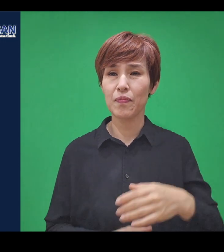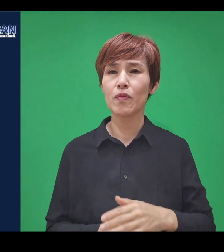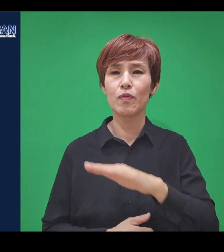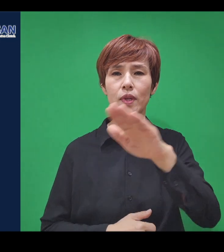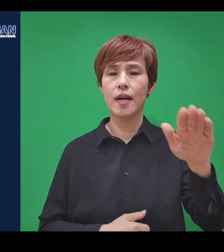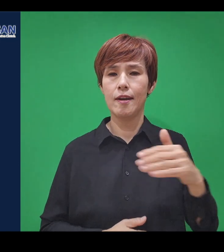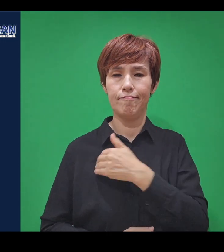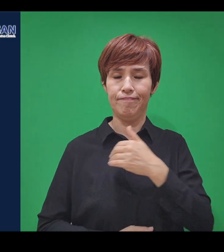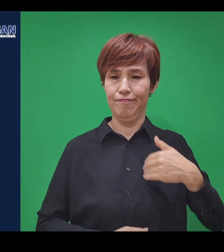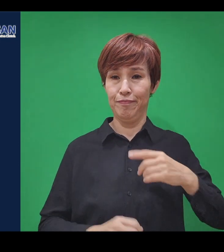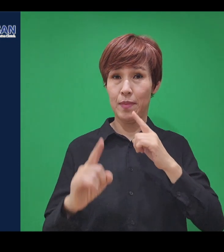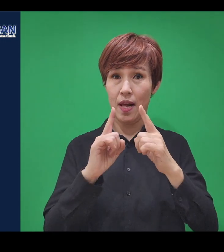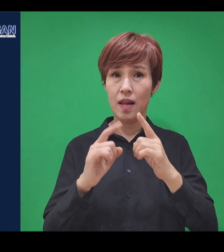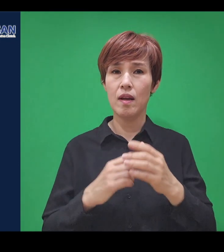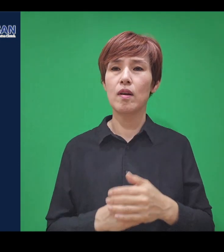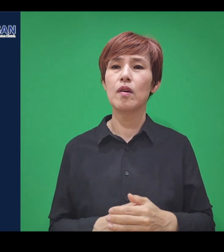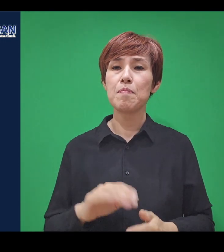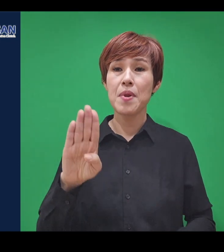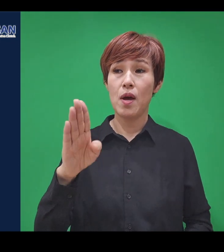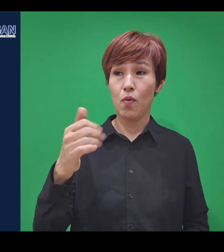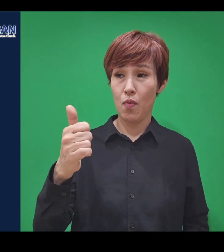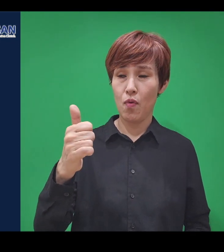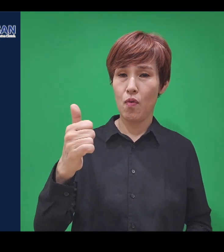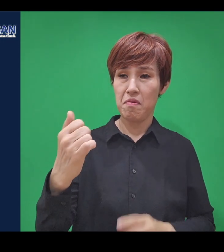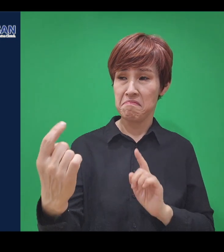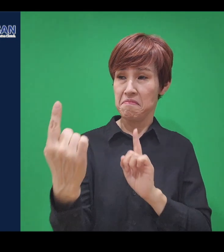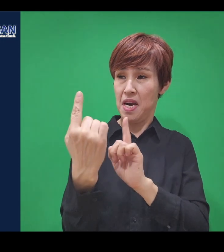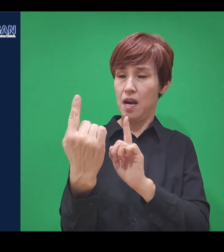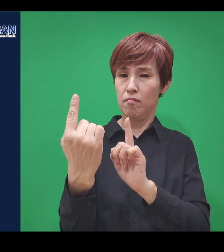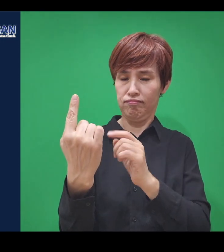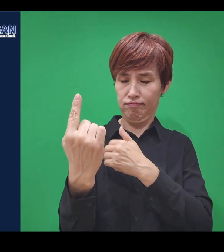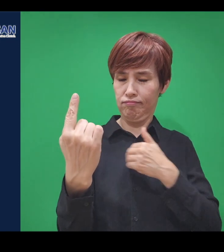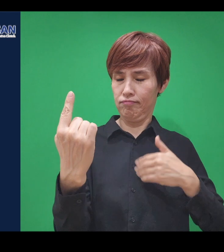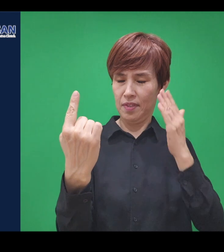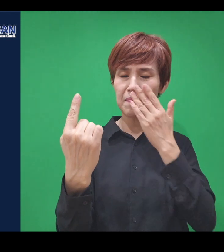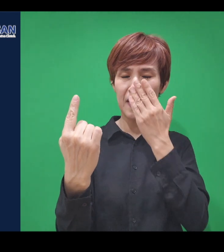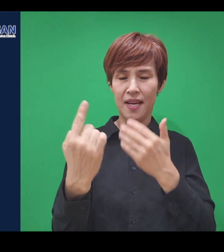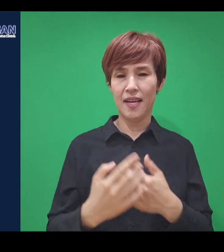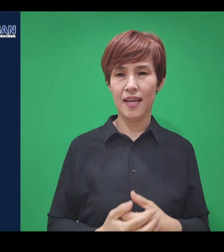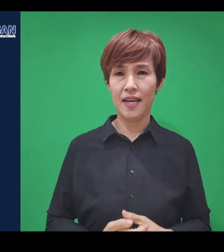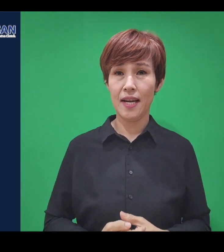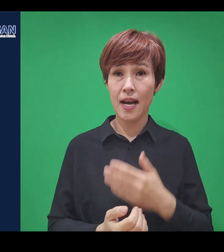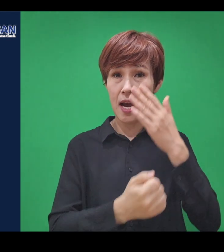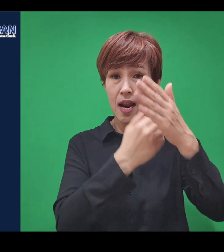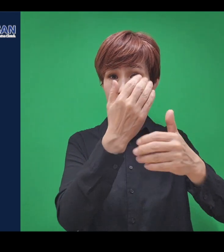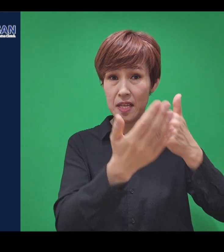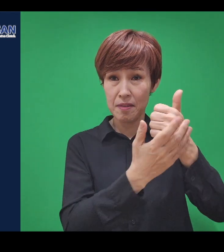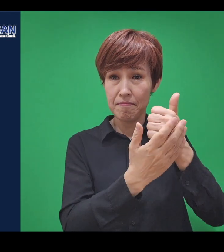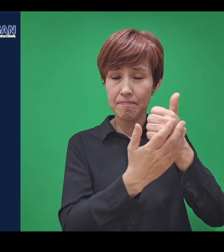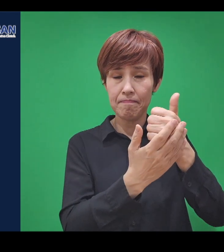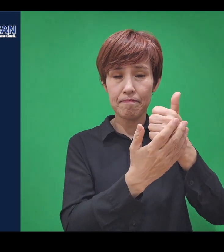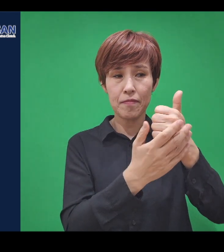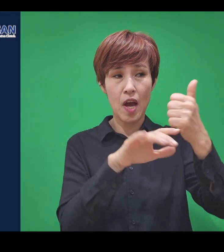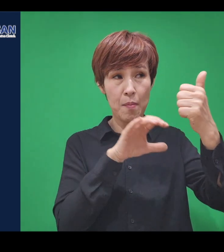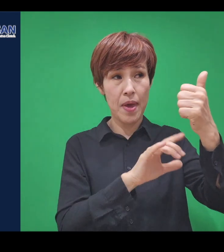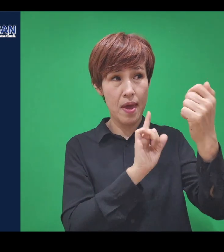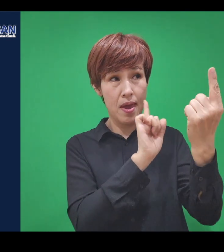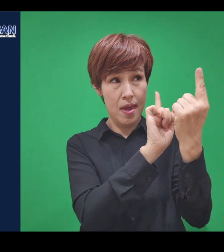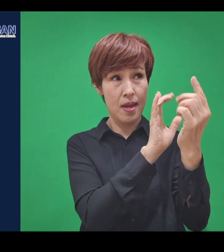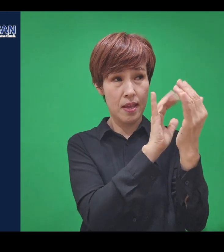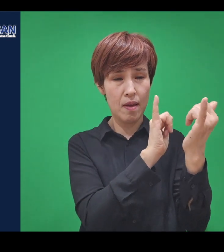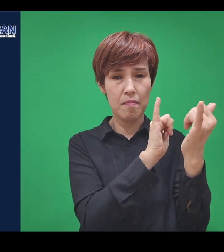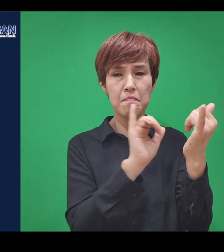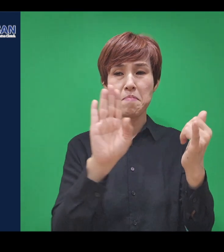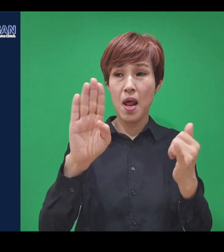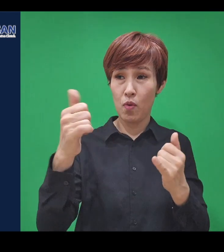담대히 말하되, 우리는 빌라도 앞에서도 담대히 말할 수 있습니다. 하나님 앞에 설 수 있는 사람은